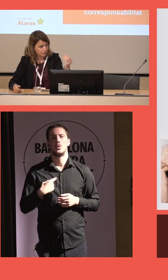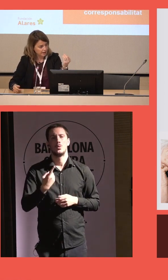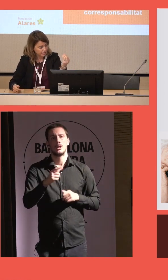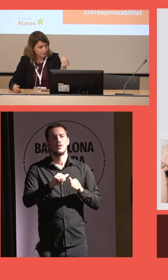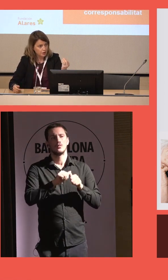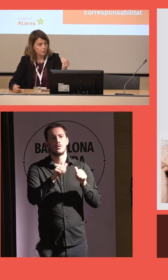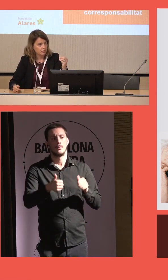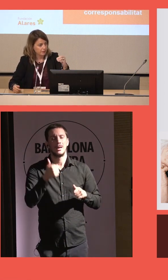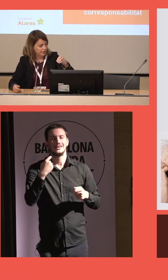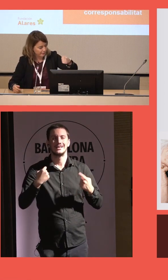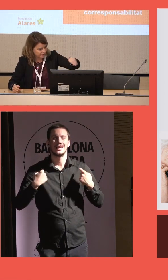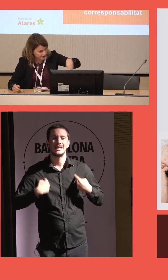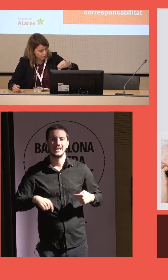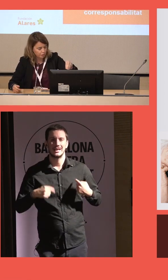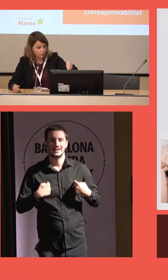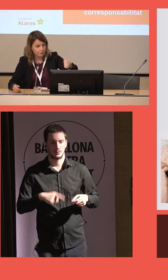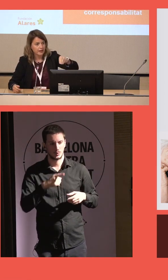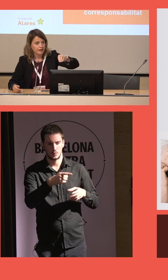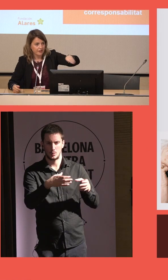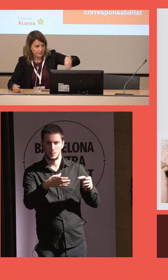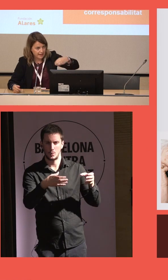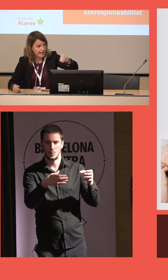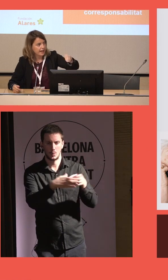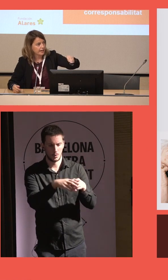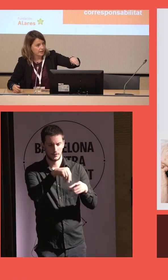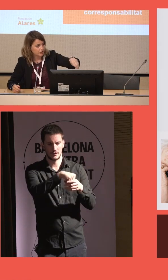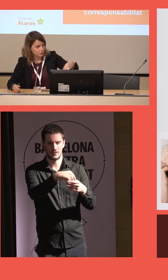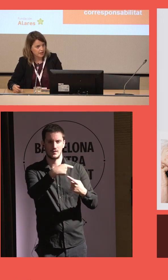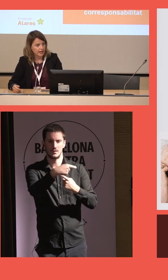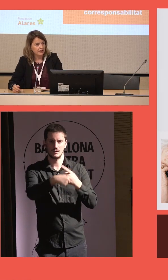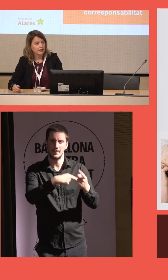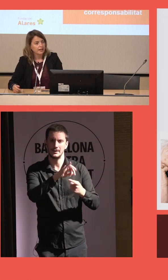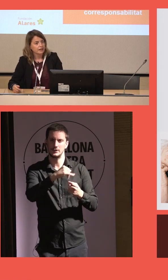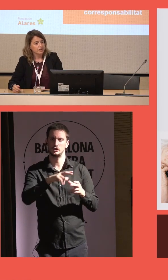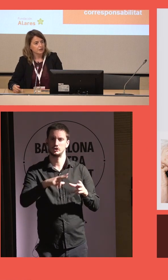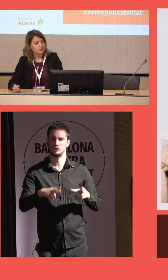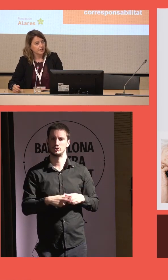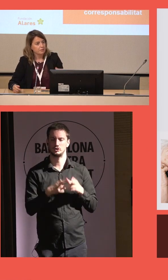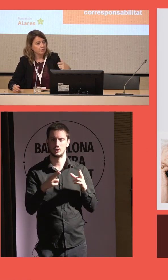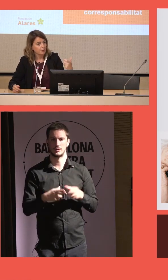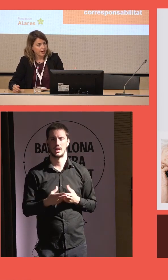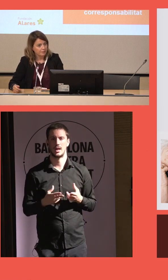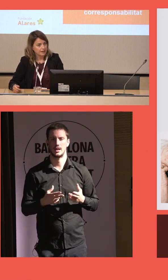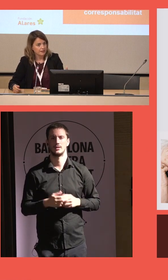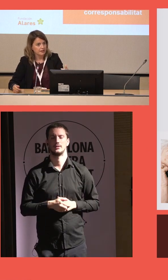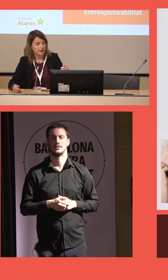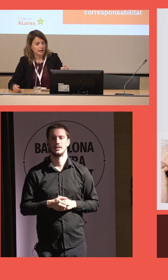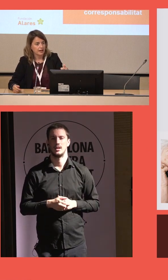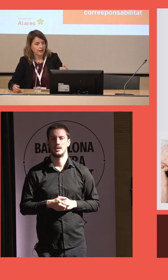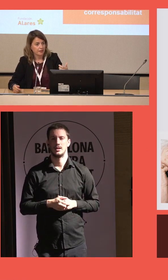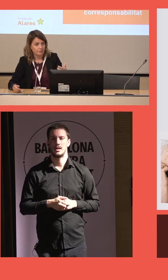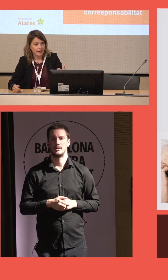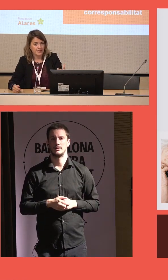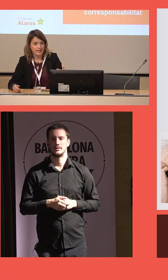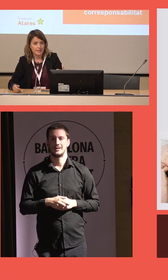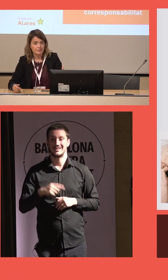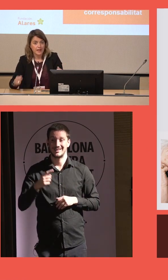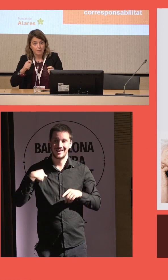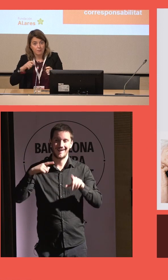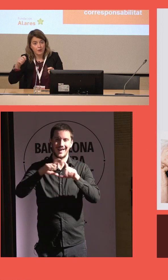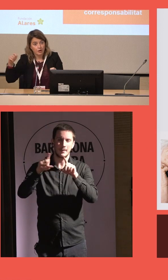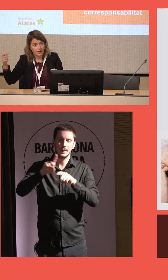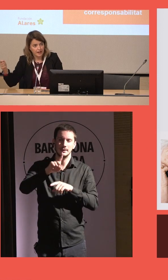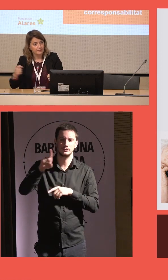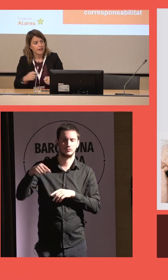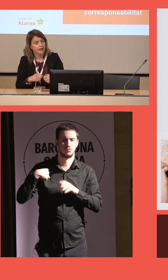individual de l'individu amb el seu grup familiar i social nosaltres oferim programes a empreses